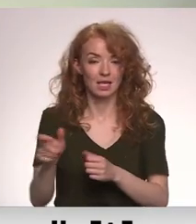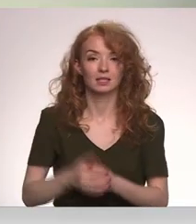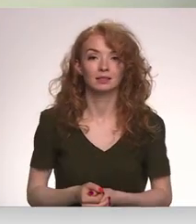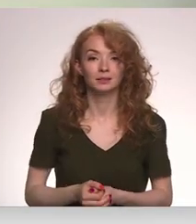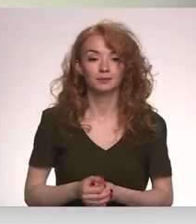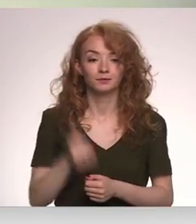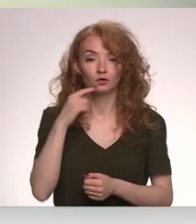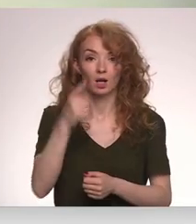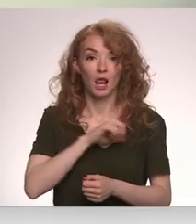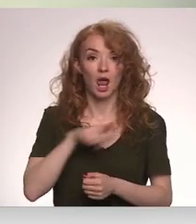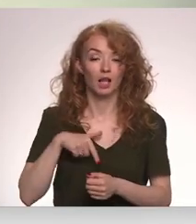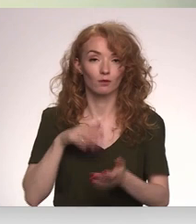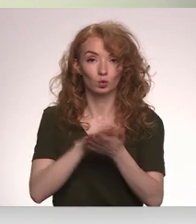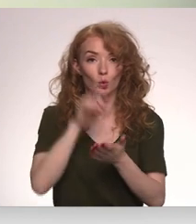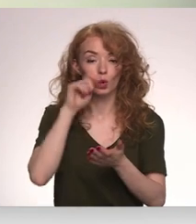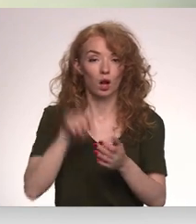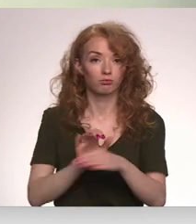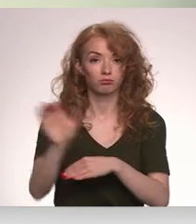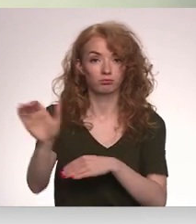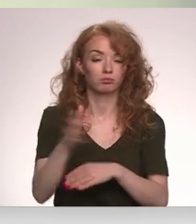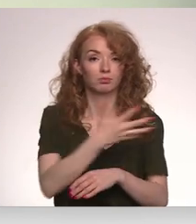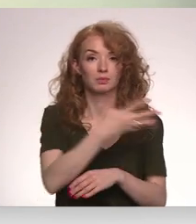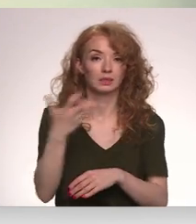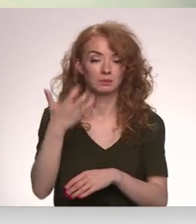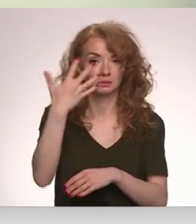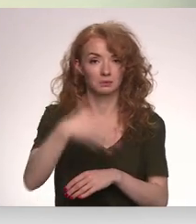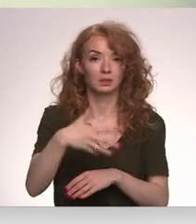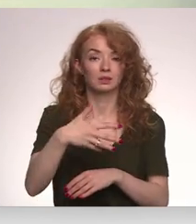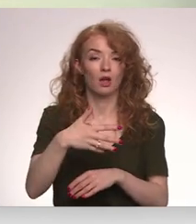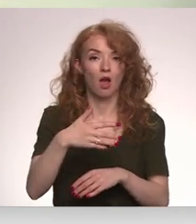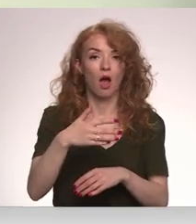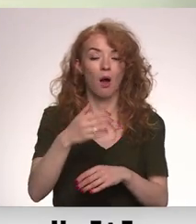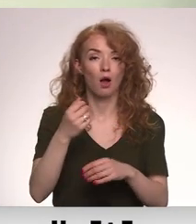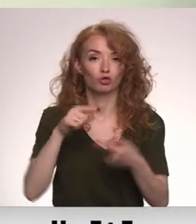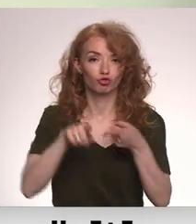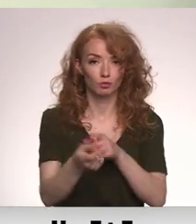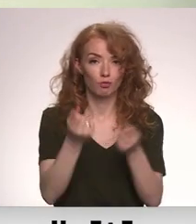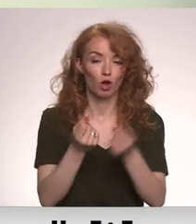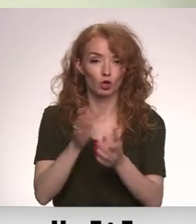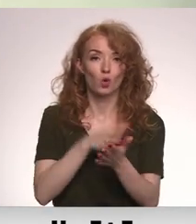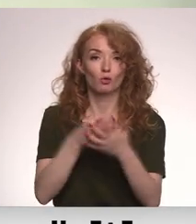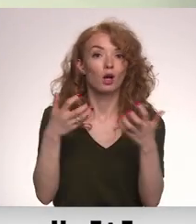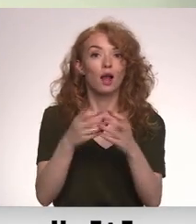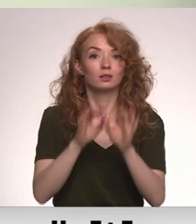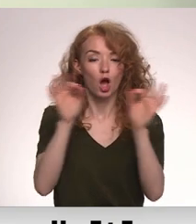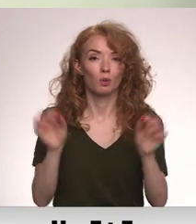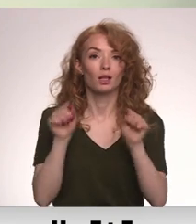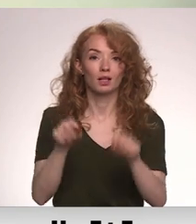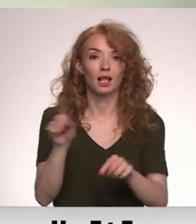pastāvila Ukrainu. Latvija uz Ukrainu ir aizsūtījusi 550 apvidus mašīnas kopš kara sākuma. Un tie